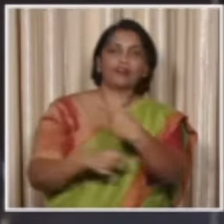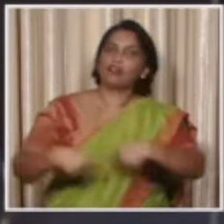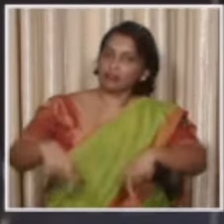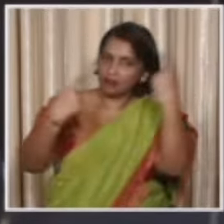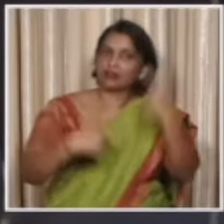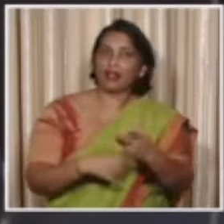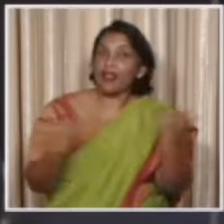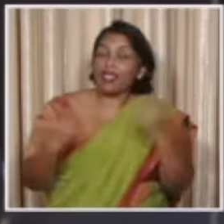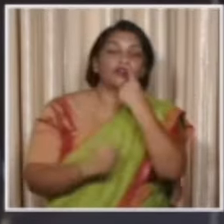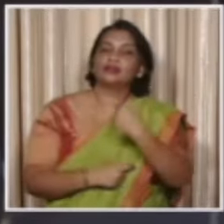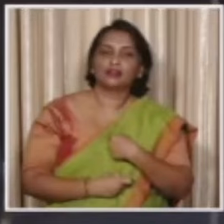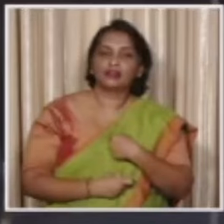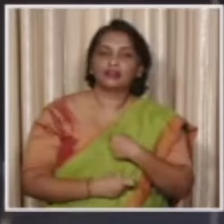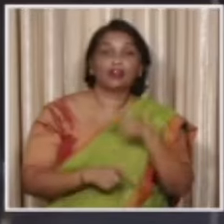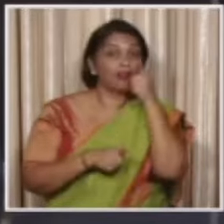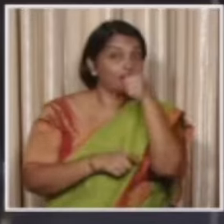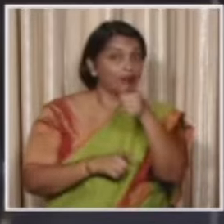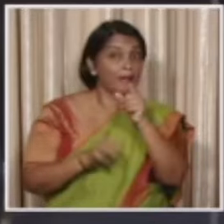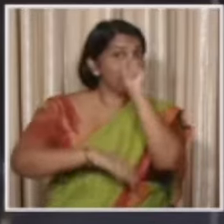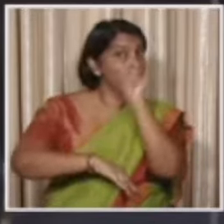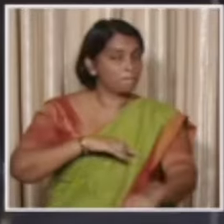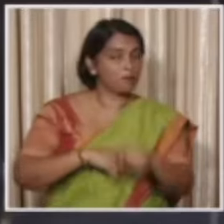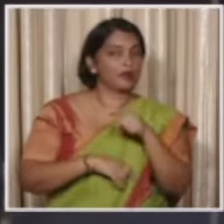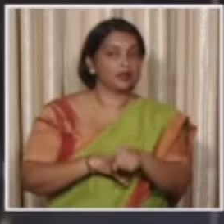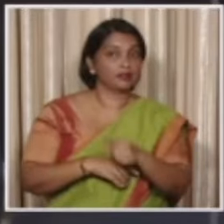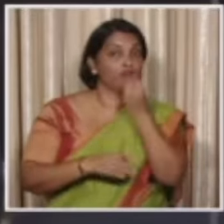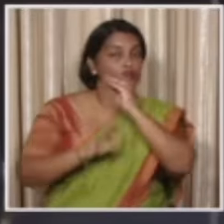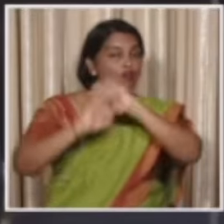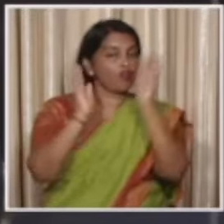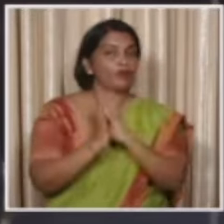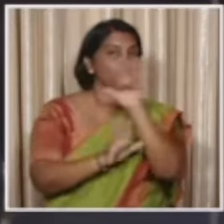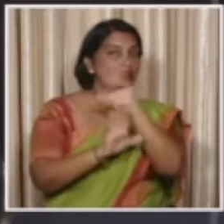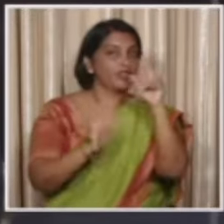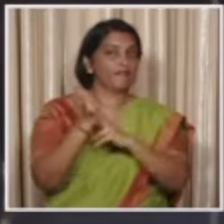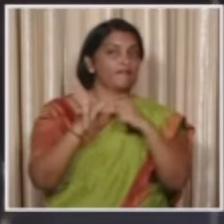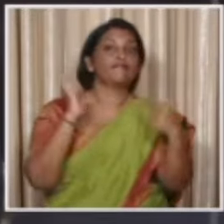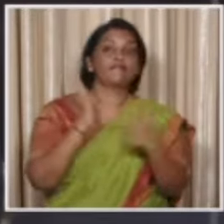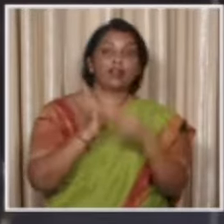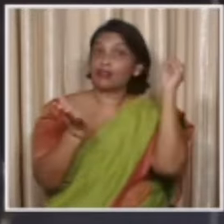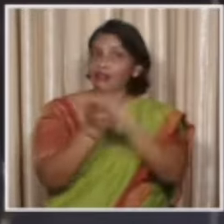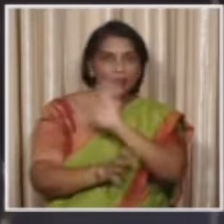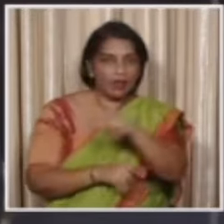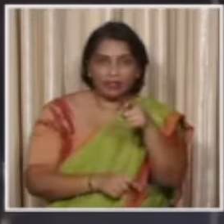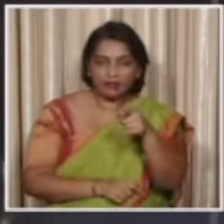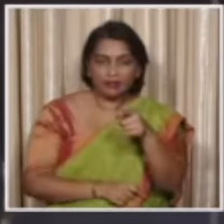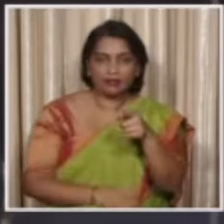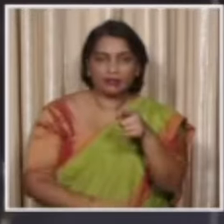කරනවා. මේ ඕගොල්ලන්ගේ ප්ලෑන් එක මේ කෑම වලට 10%ක් වැට් එක ගහනක නෙවෙයිද?